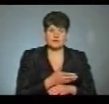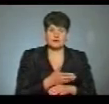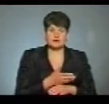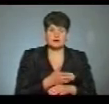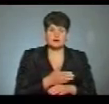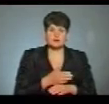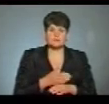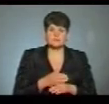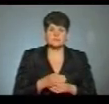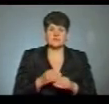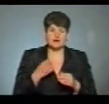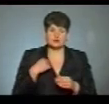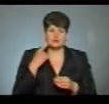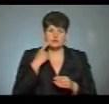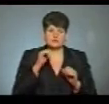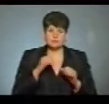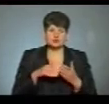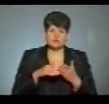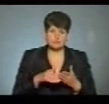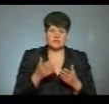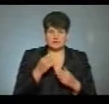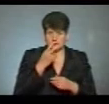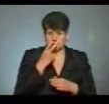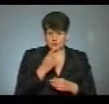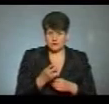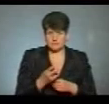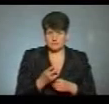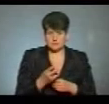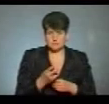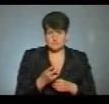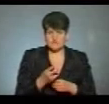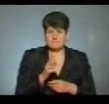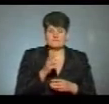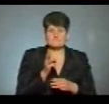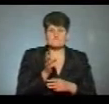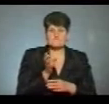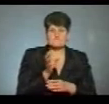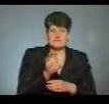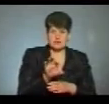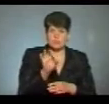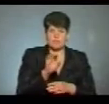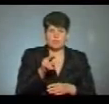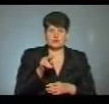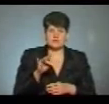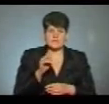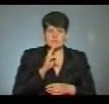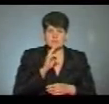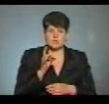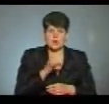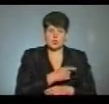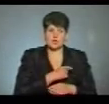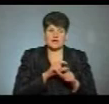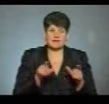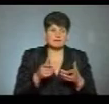ради запитання, але я думаю, що ви зможете допомогти. Давайте ми подивимося відеоматеріал про Почаївську та Кременецьку районну лікарню,